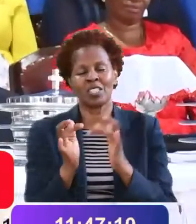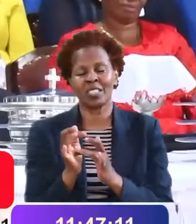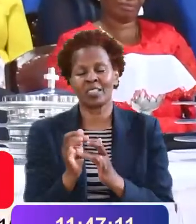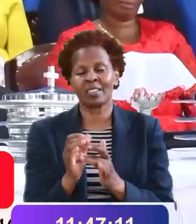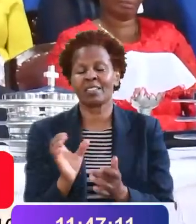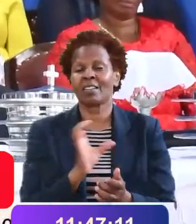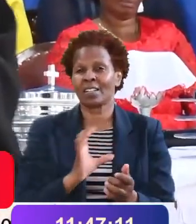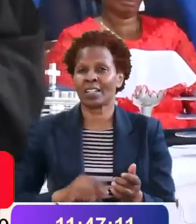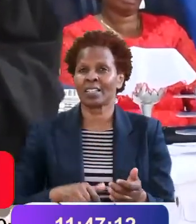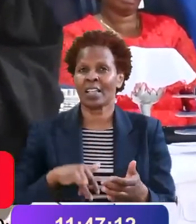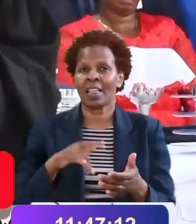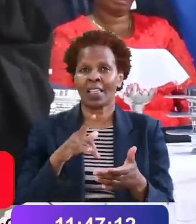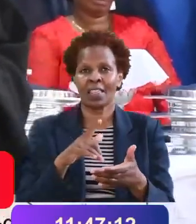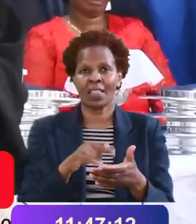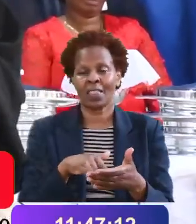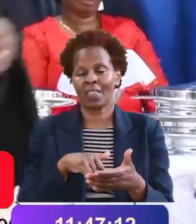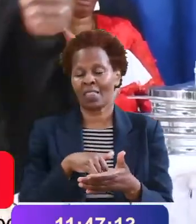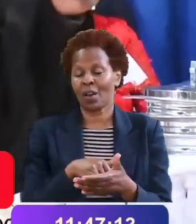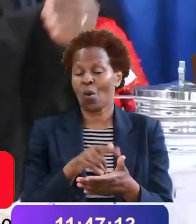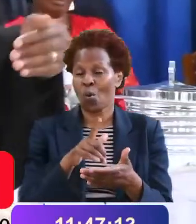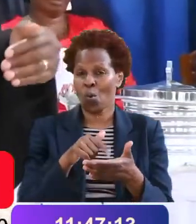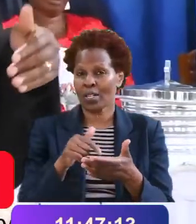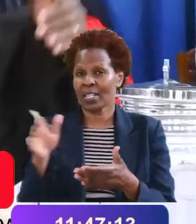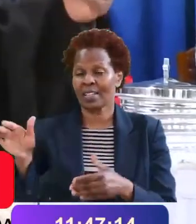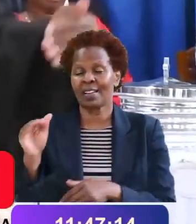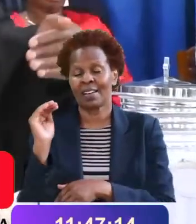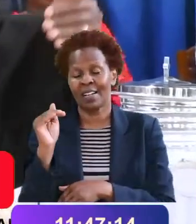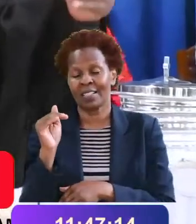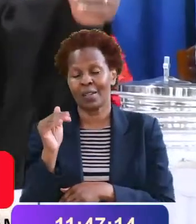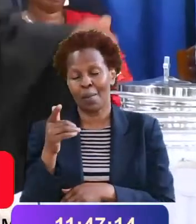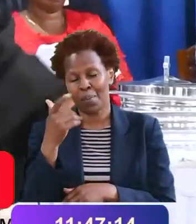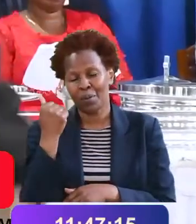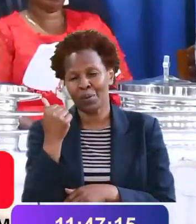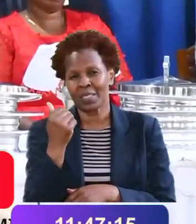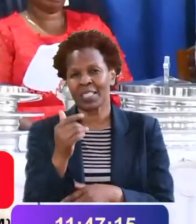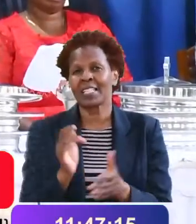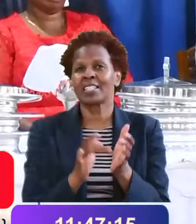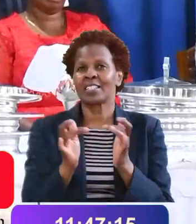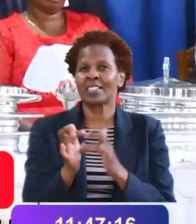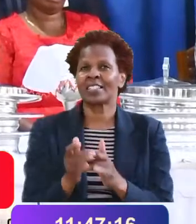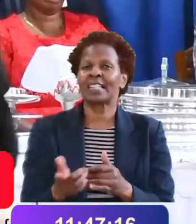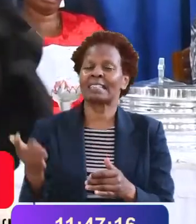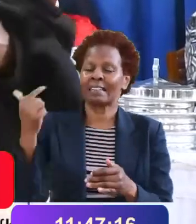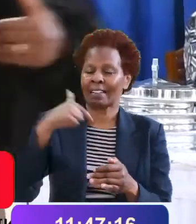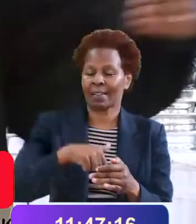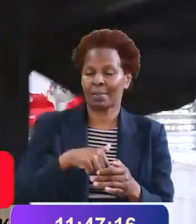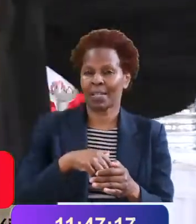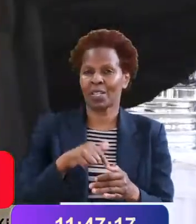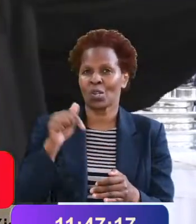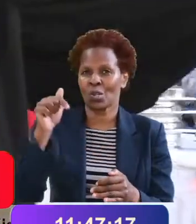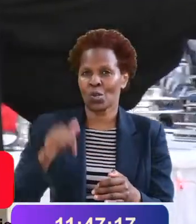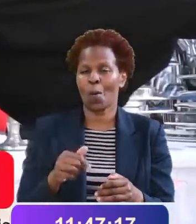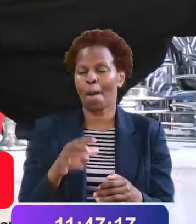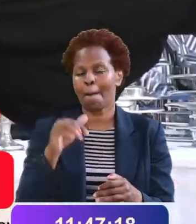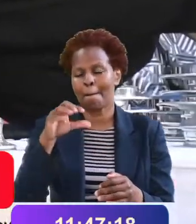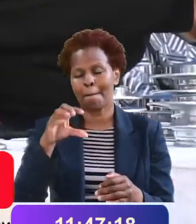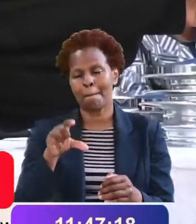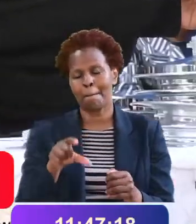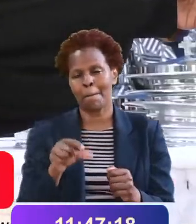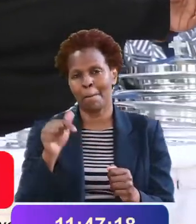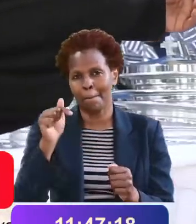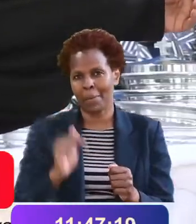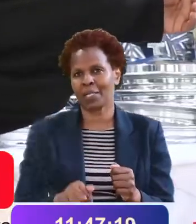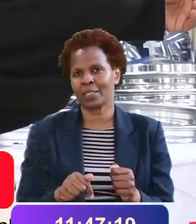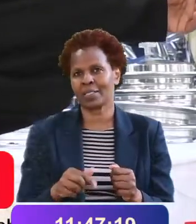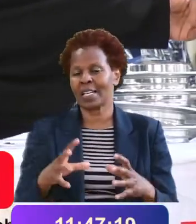nauliza. Inua mkono wako. Kwa sababu amekuja na ni lazima tumpokee. Kama hujapeana maisha